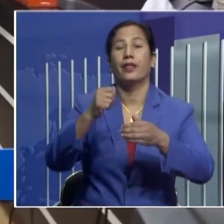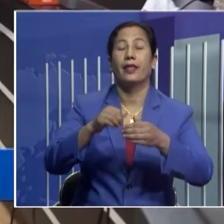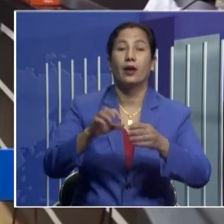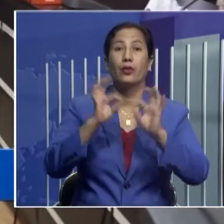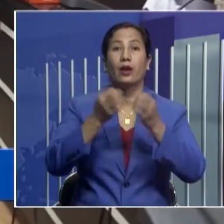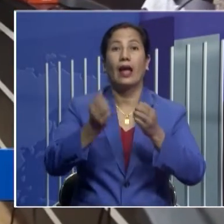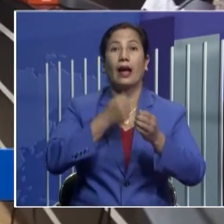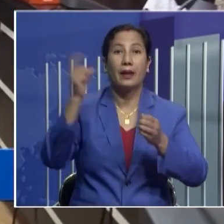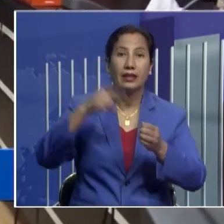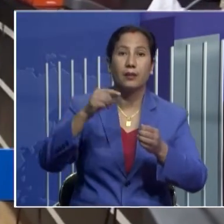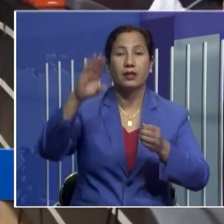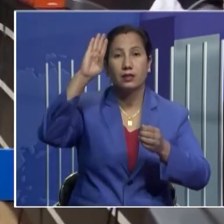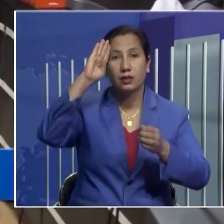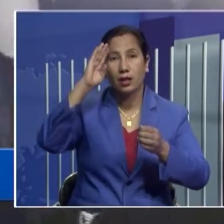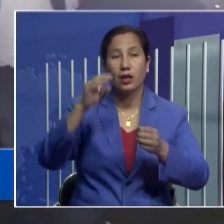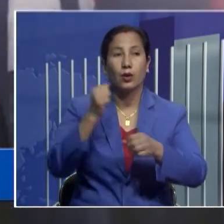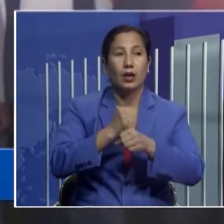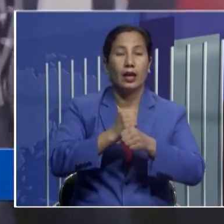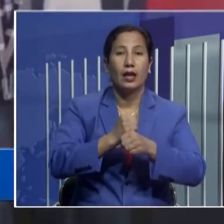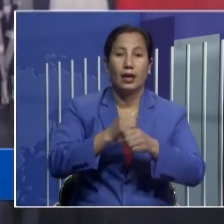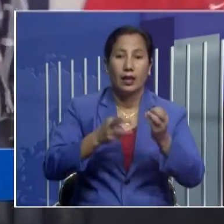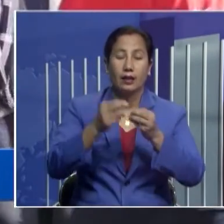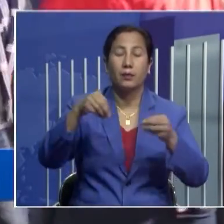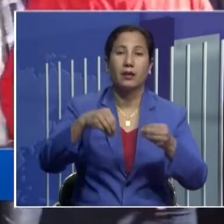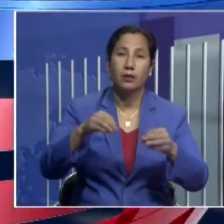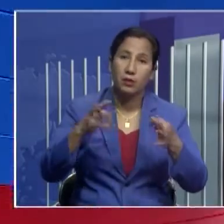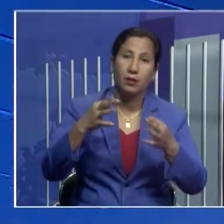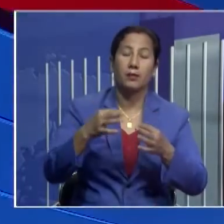दलहरूको आआफ्नै दाबी, सरकारको कार्य सम्पादन भने प्रभावित।